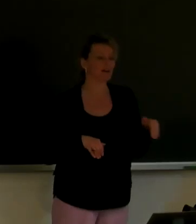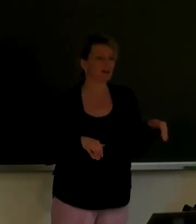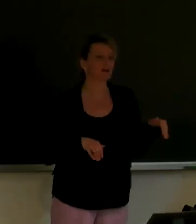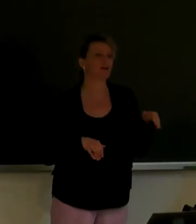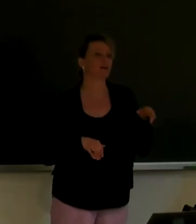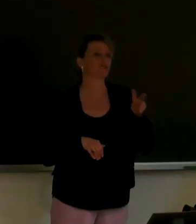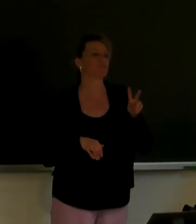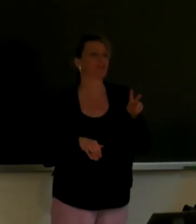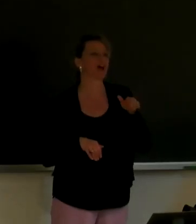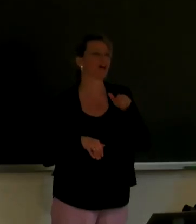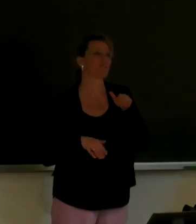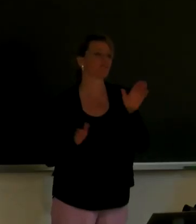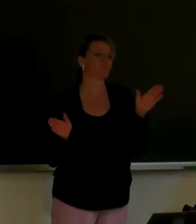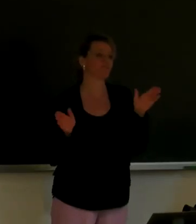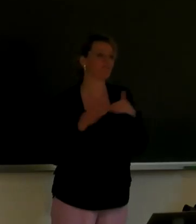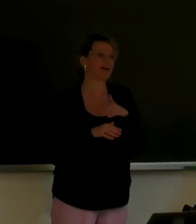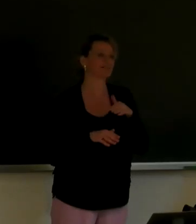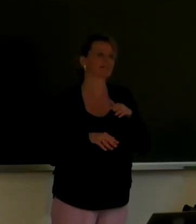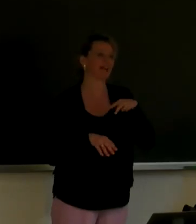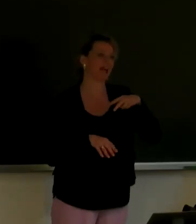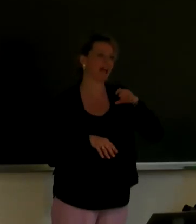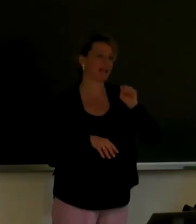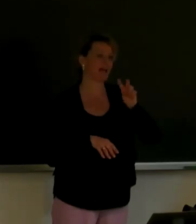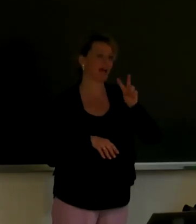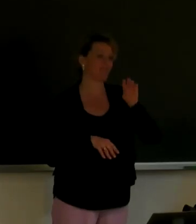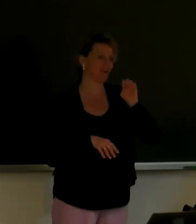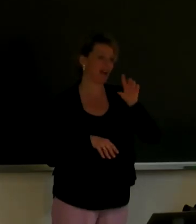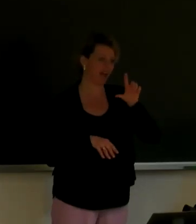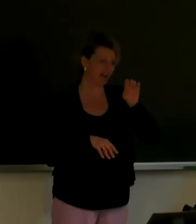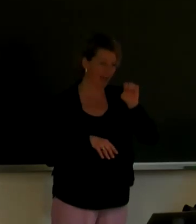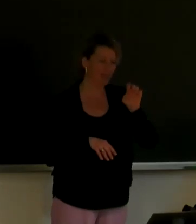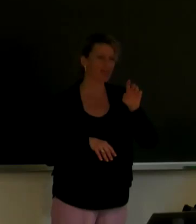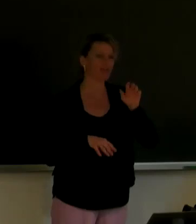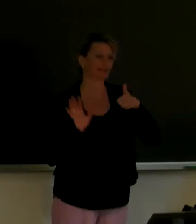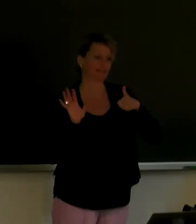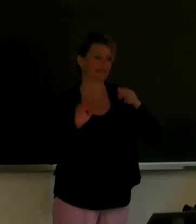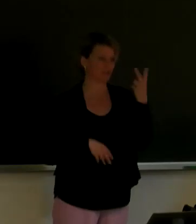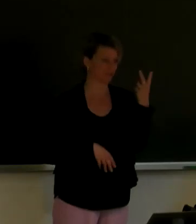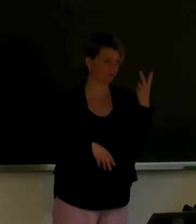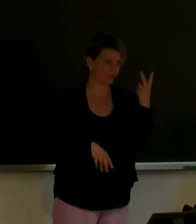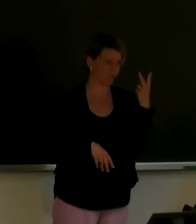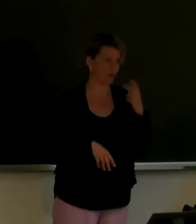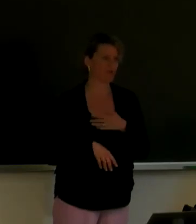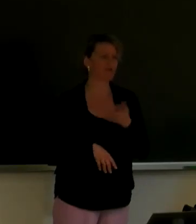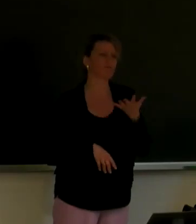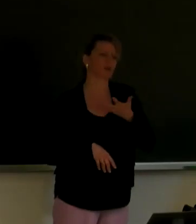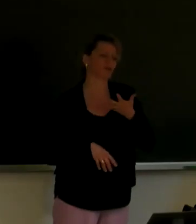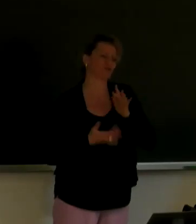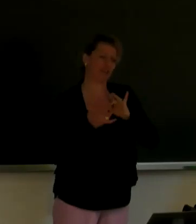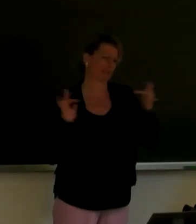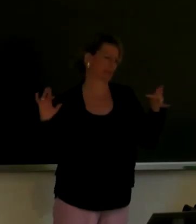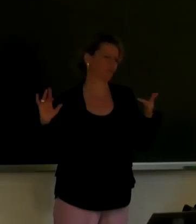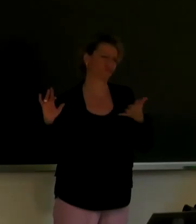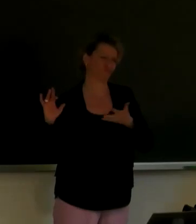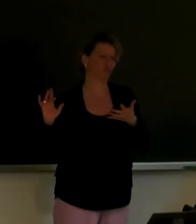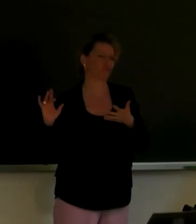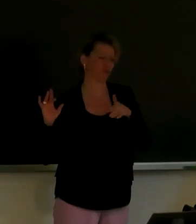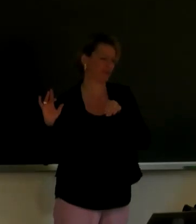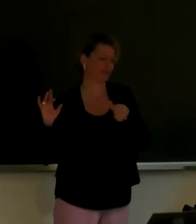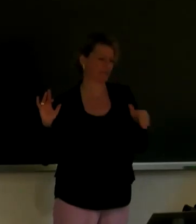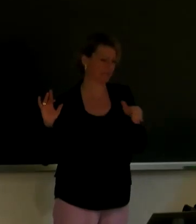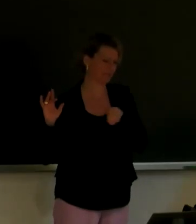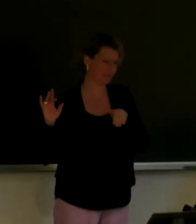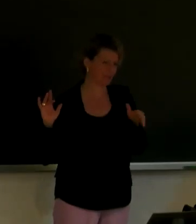Navale 62, ma lo trovate sicuramente su internet e vi verrà illustrato successivamente. Riconoscete l'edificio